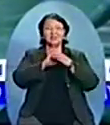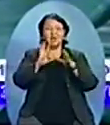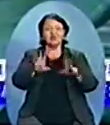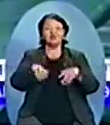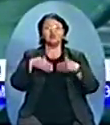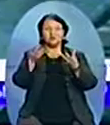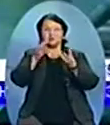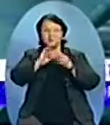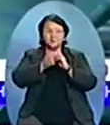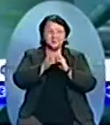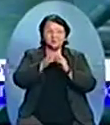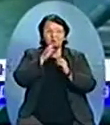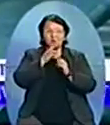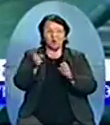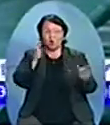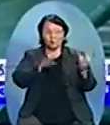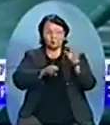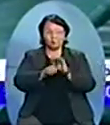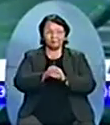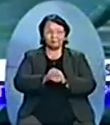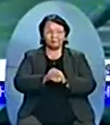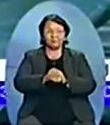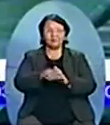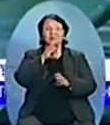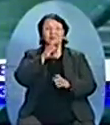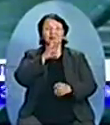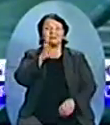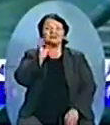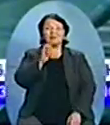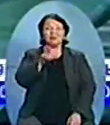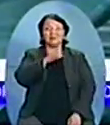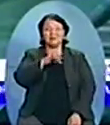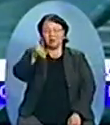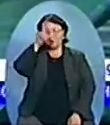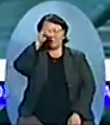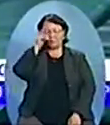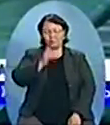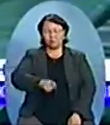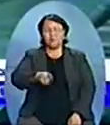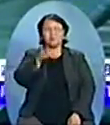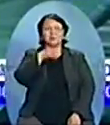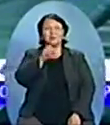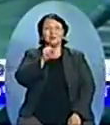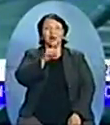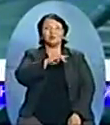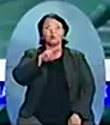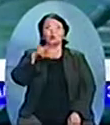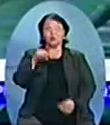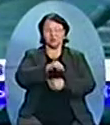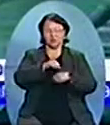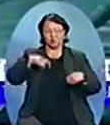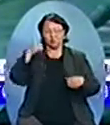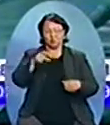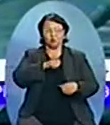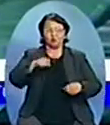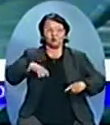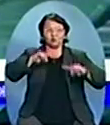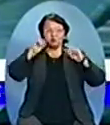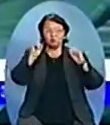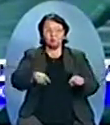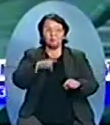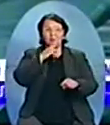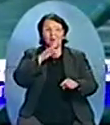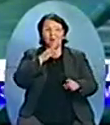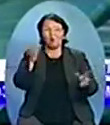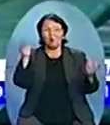ингээд тооцч хийж байгаа. Тэгээд тэр мэдээллийн сан дээр тухайн эмч даатгалагч өөрийн зөвшөөрлөлтөөр нэвтрээд авах бүх мэдээлэл аав